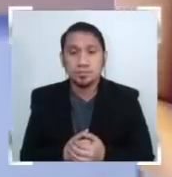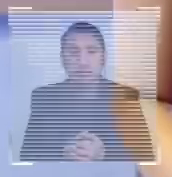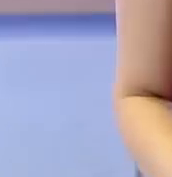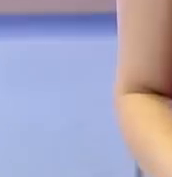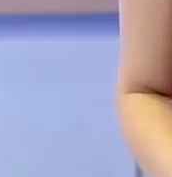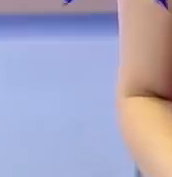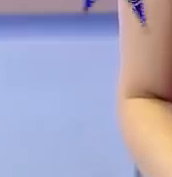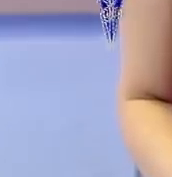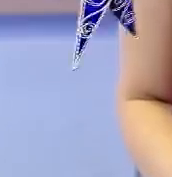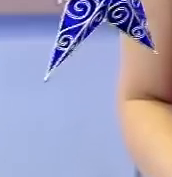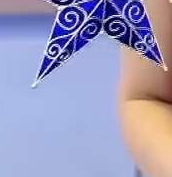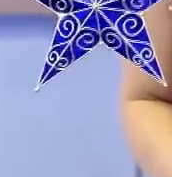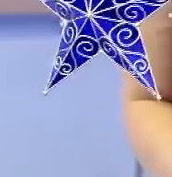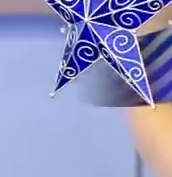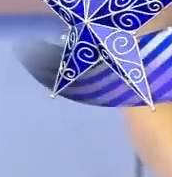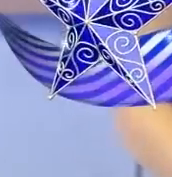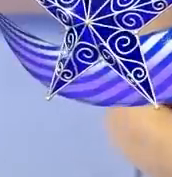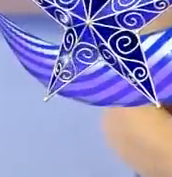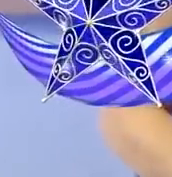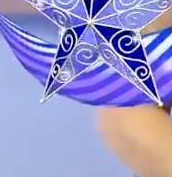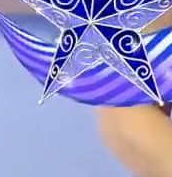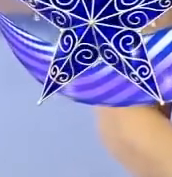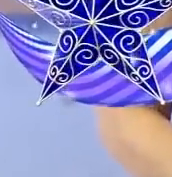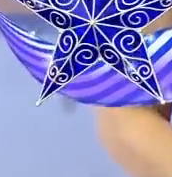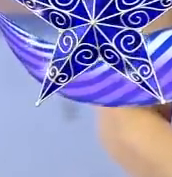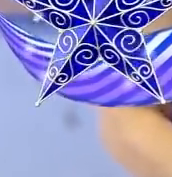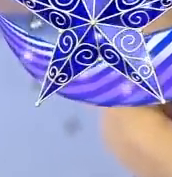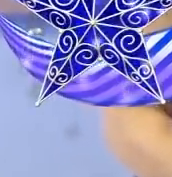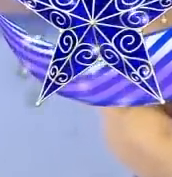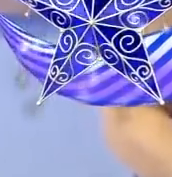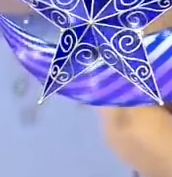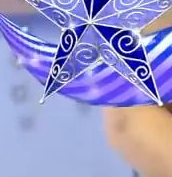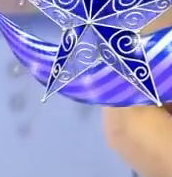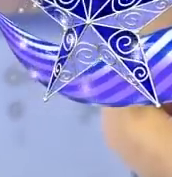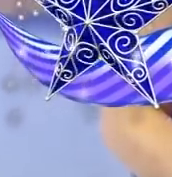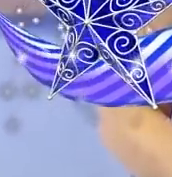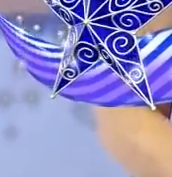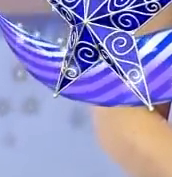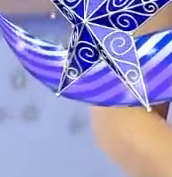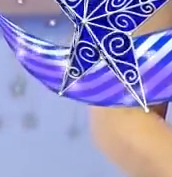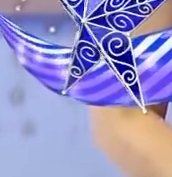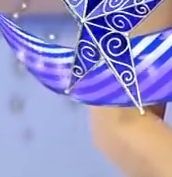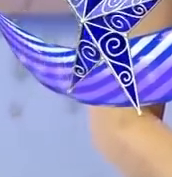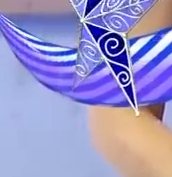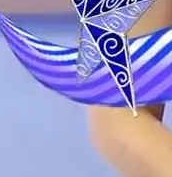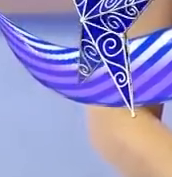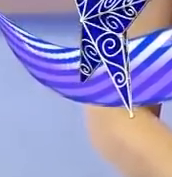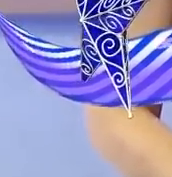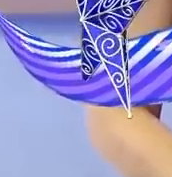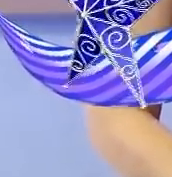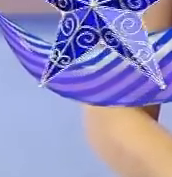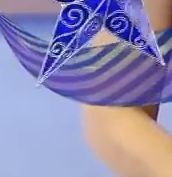18 araw na lang, mga kapuso! Pasko na! At kung hindi po abala sa Christmas shopping, pwedeng bumisita sa isang park sa